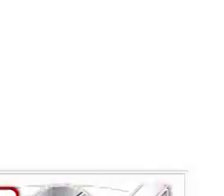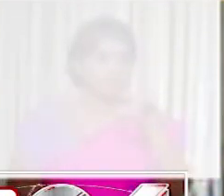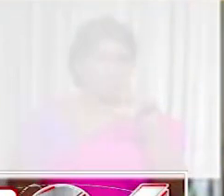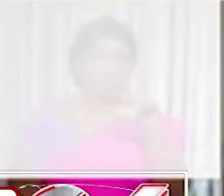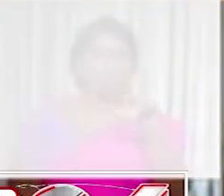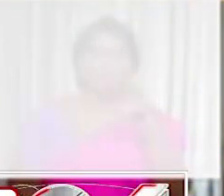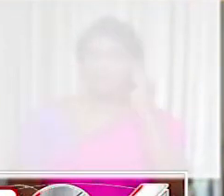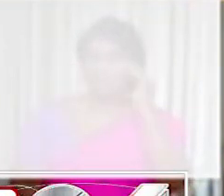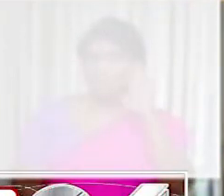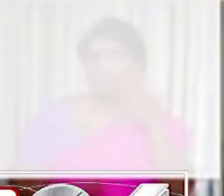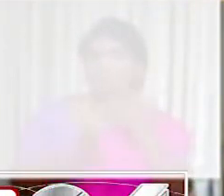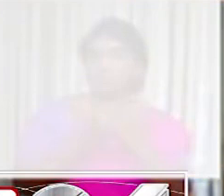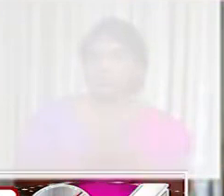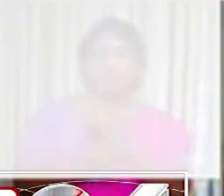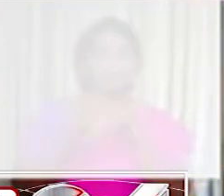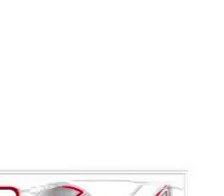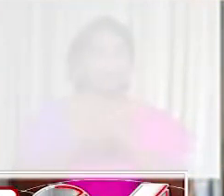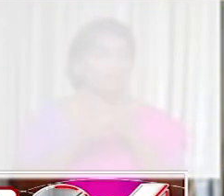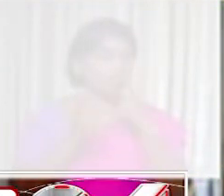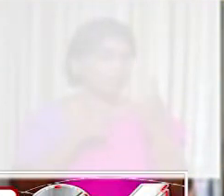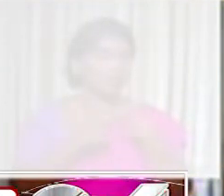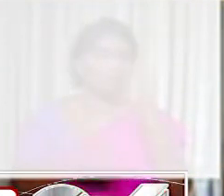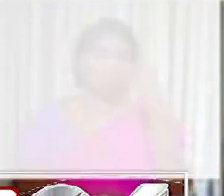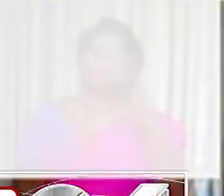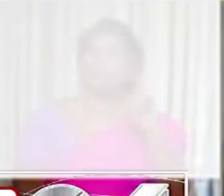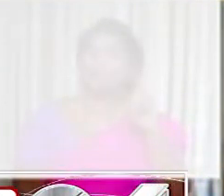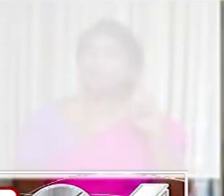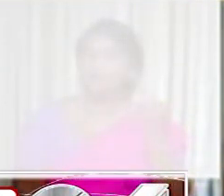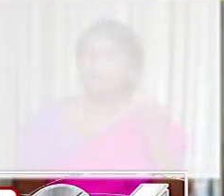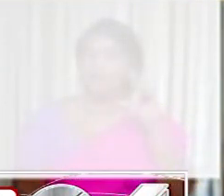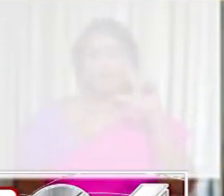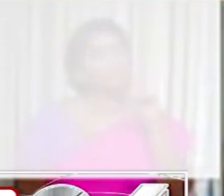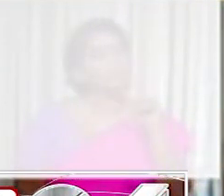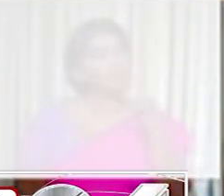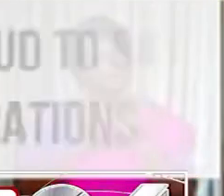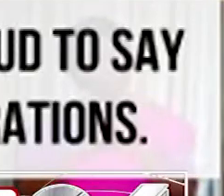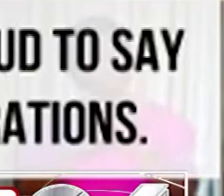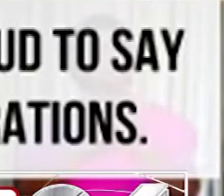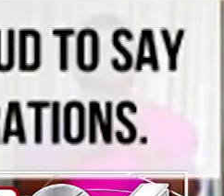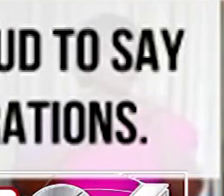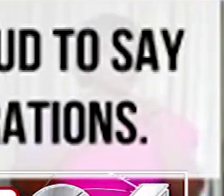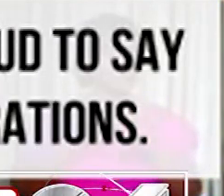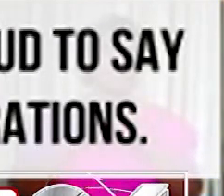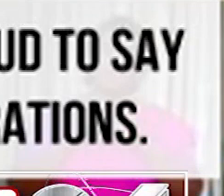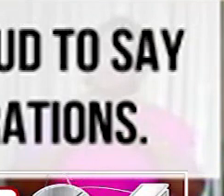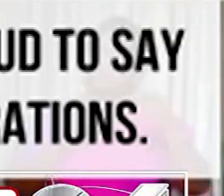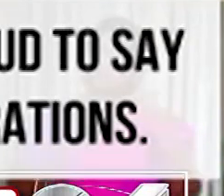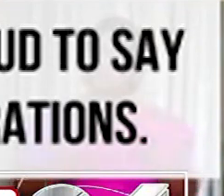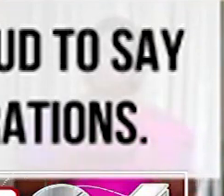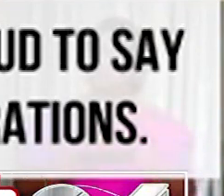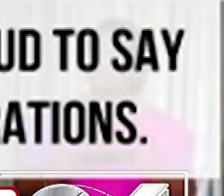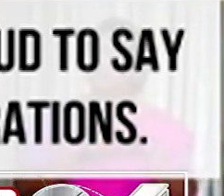7778 කාන්තා හිංසනයට අදාළ පැමිණිලි 3681ක් වාර්තා වී තිබෙනවා. දැන් දීර්ඝ කාලයක්